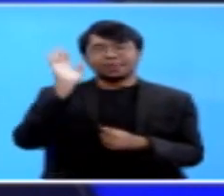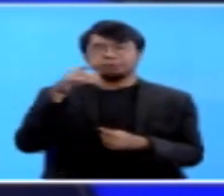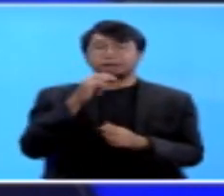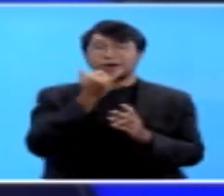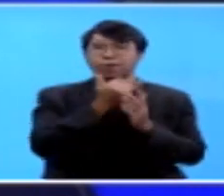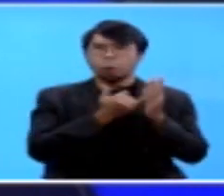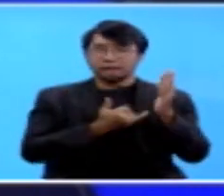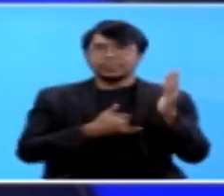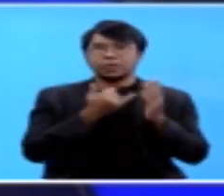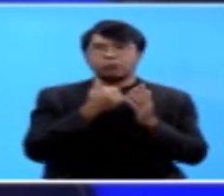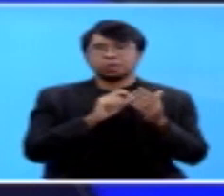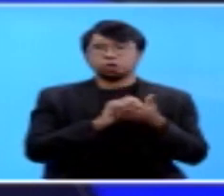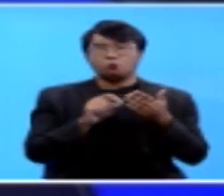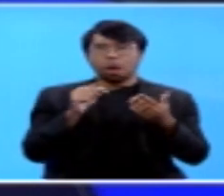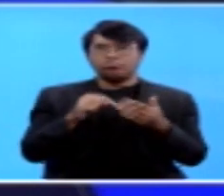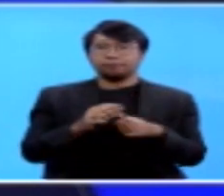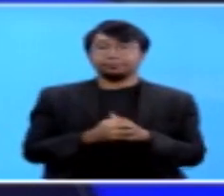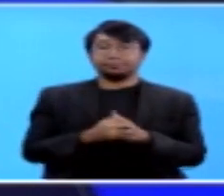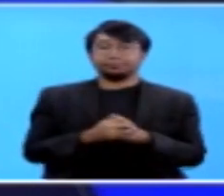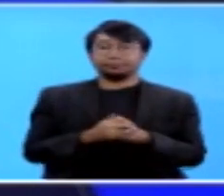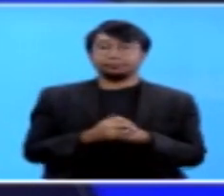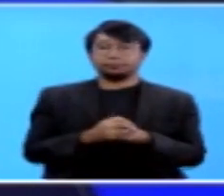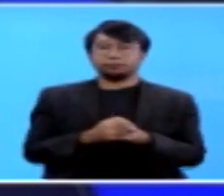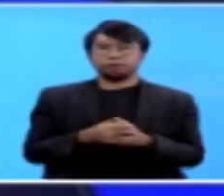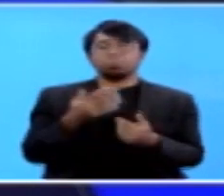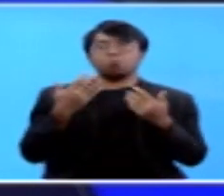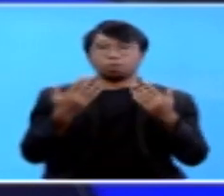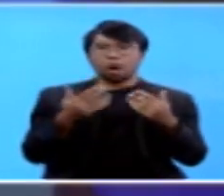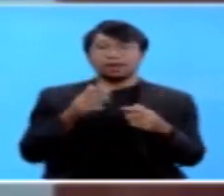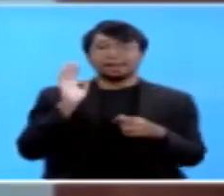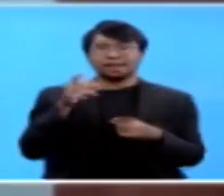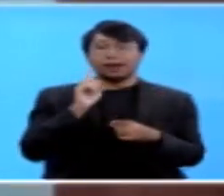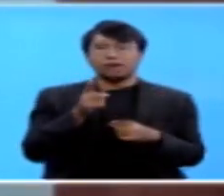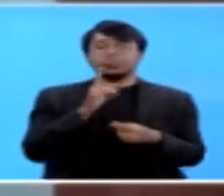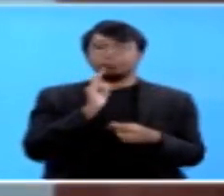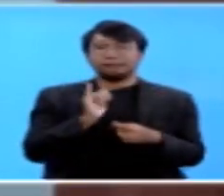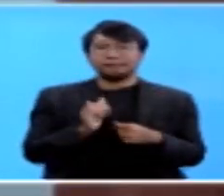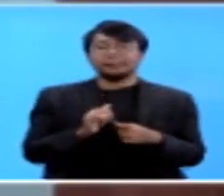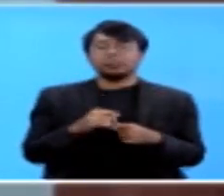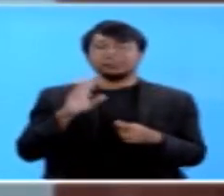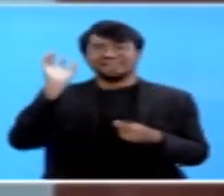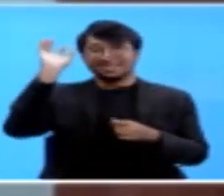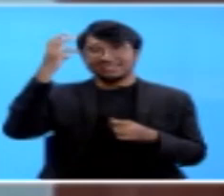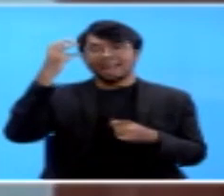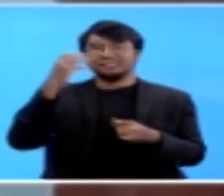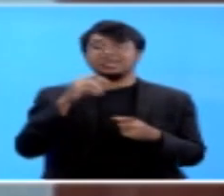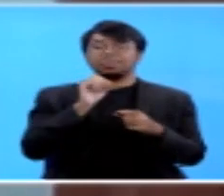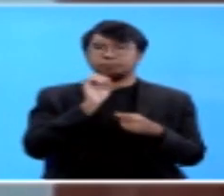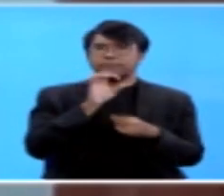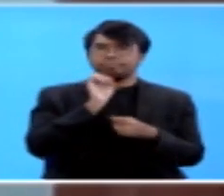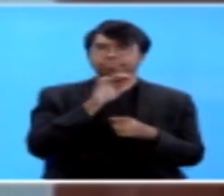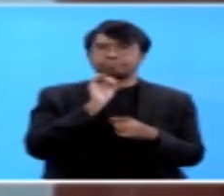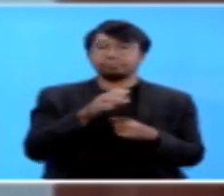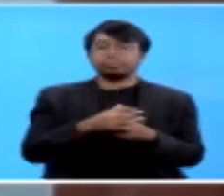sekolah ini, Pak? Ya, mudah-mudahan nanti ada pengarahan dari Dinas Kabupaten Gresik masalah